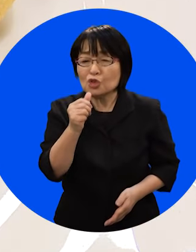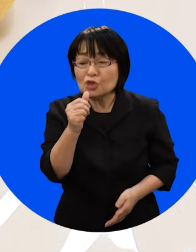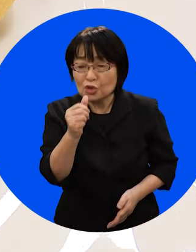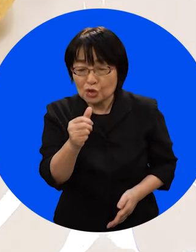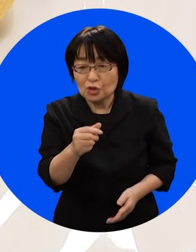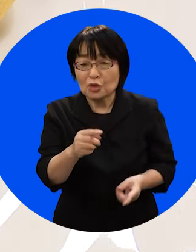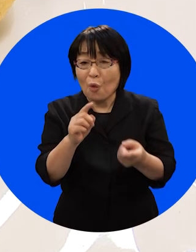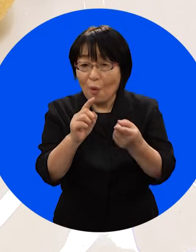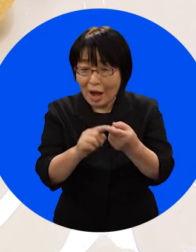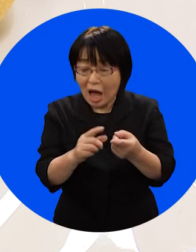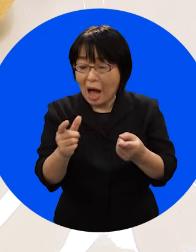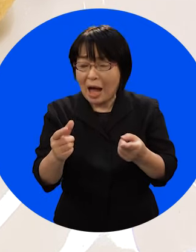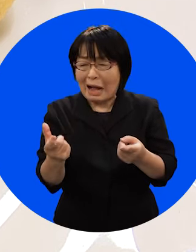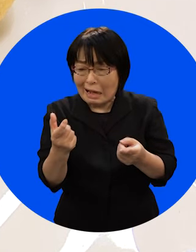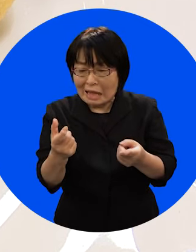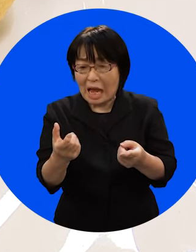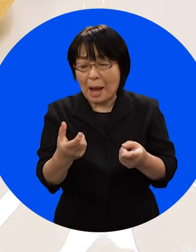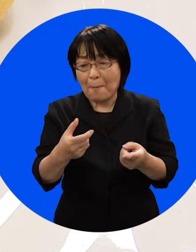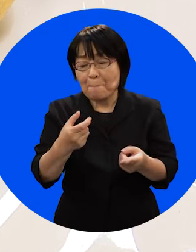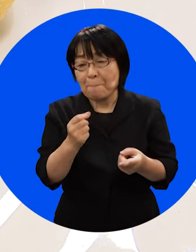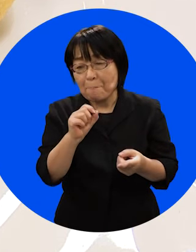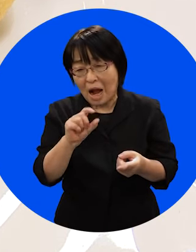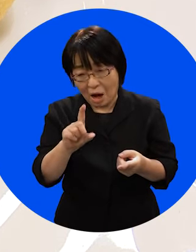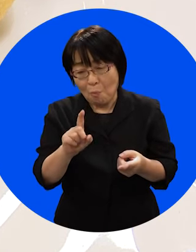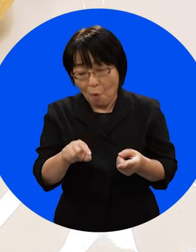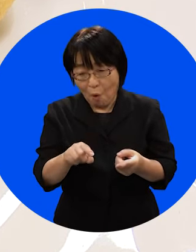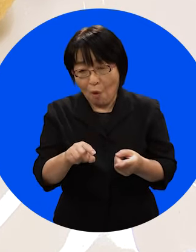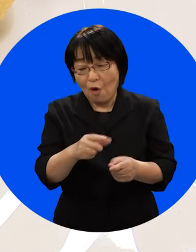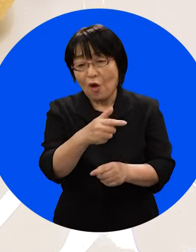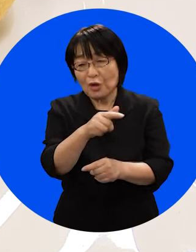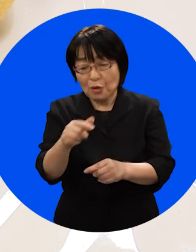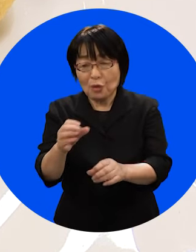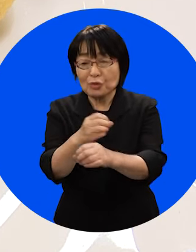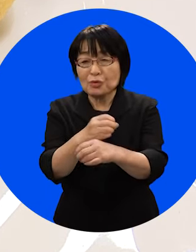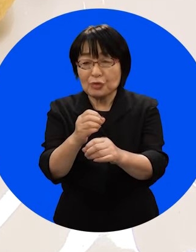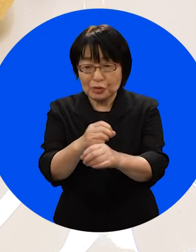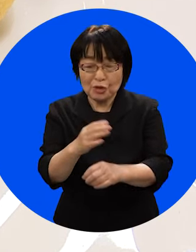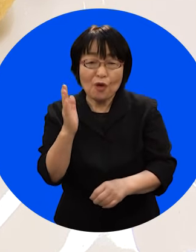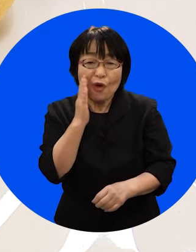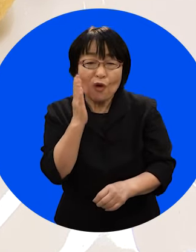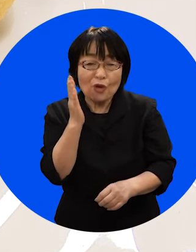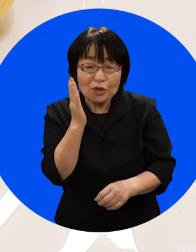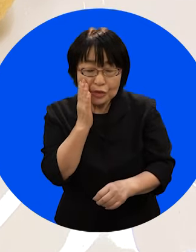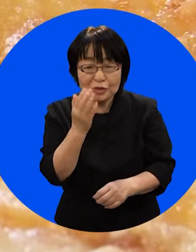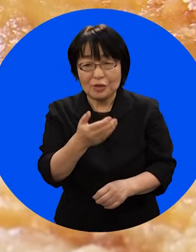ったパンも、ひと手間かければ美味しく使い切ることができます。